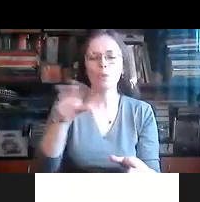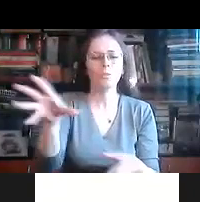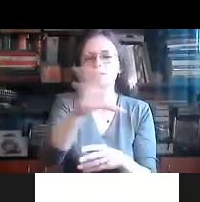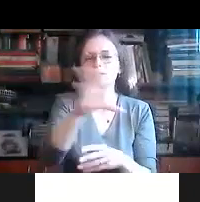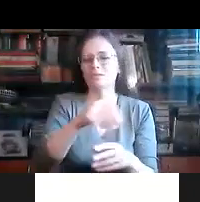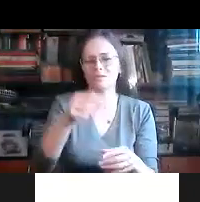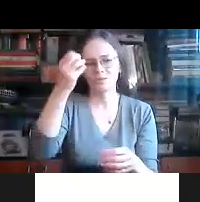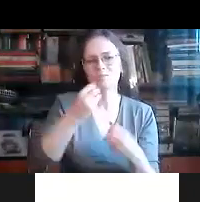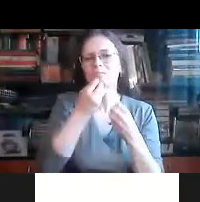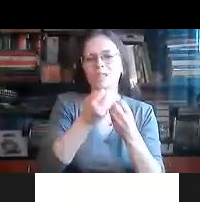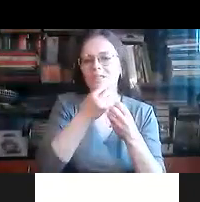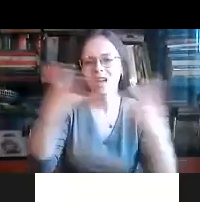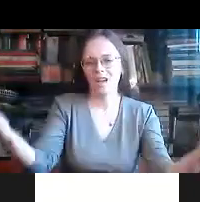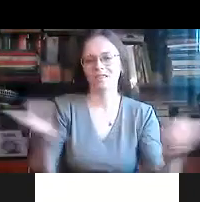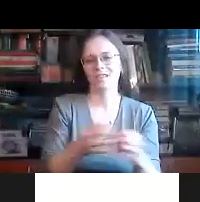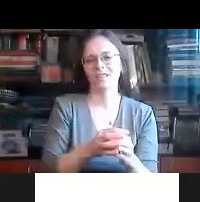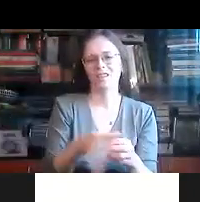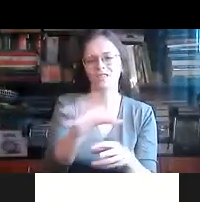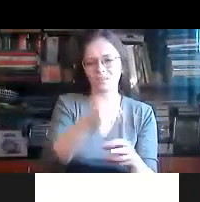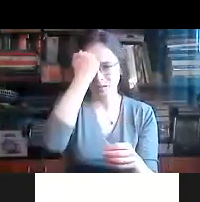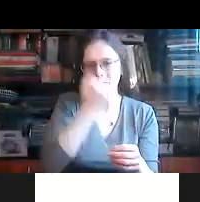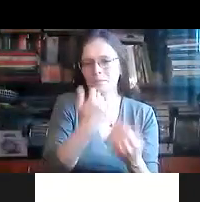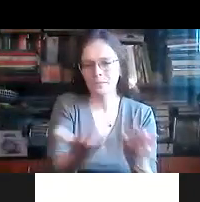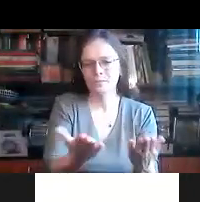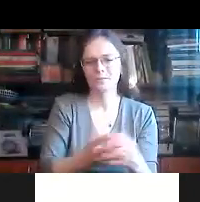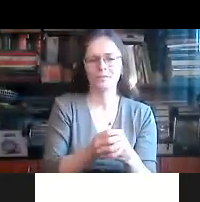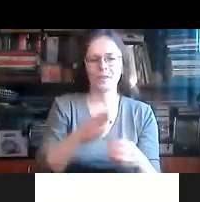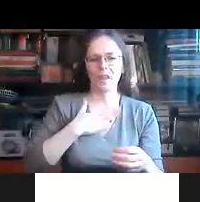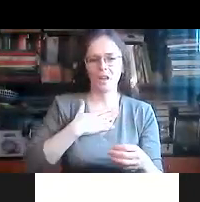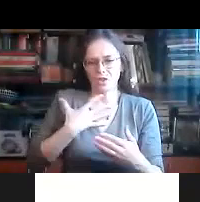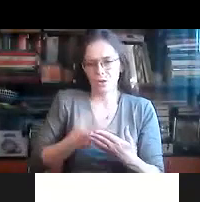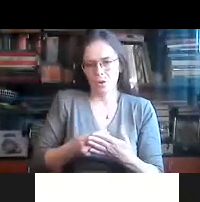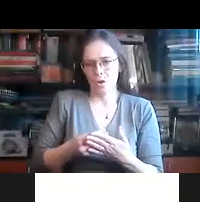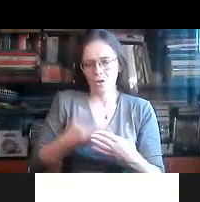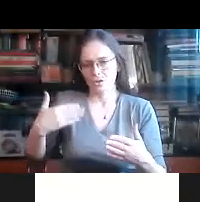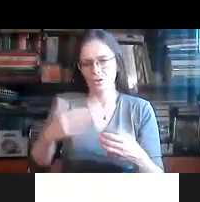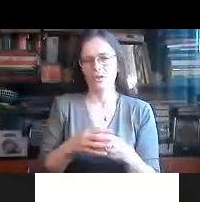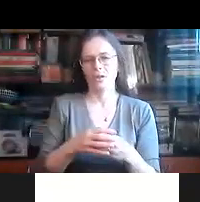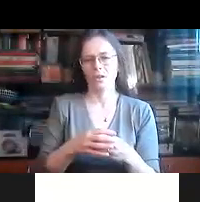скажу, что мне, с одной стороны,